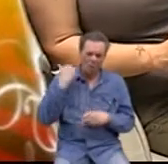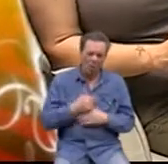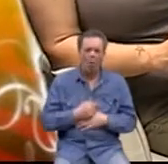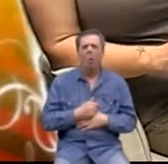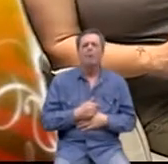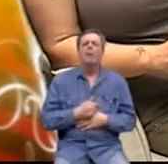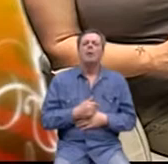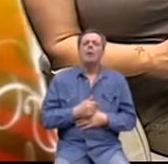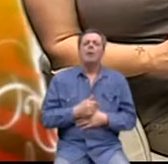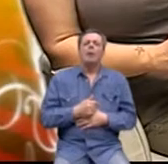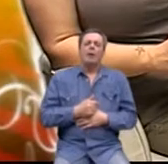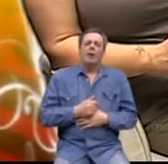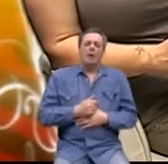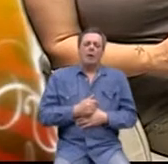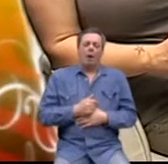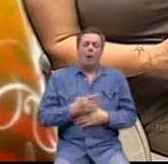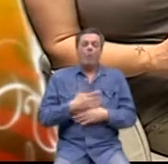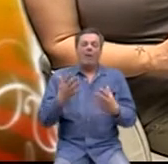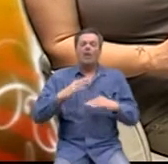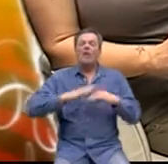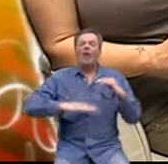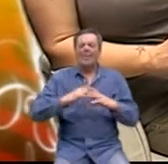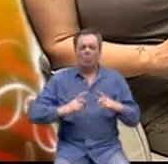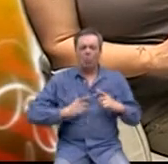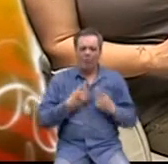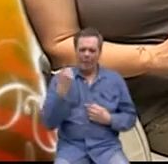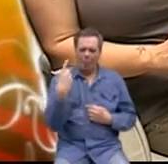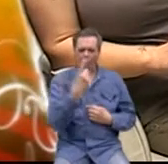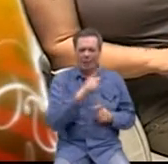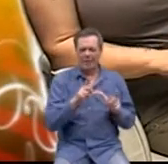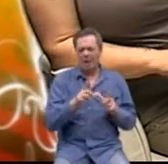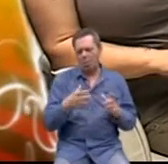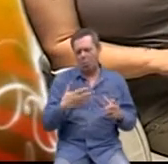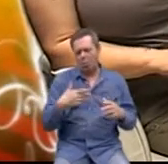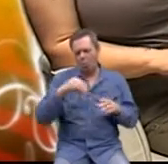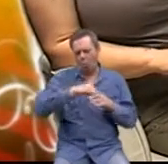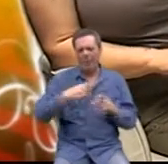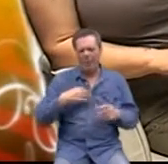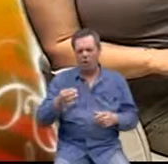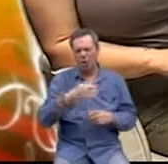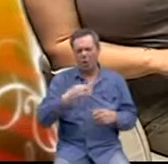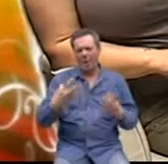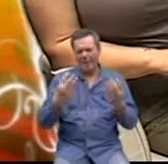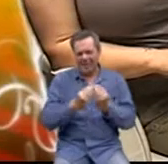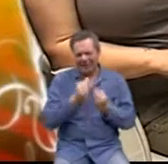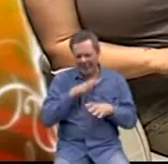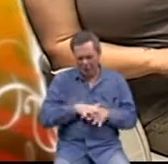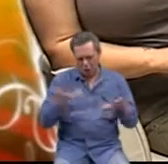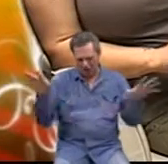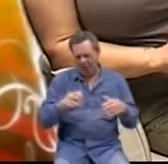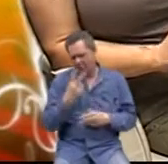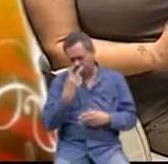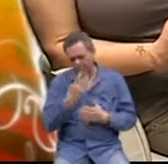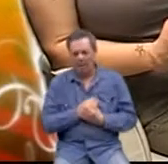i ovim događanjem i svim aktivnostima povećati kvalitetu života pojedinaca unutar naše lokalne zajednice, naravno i šire kogod se